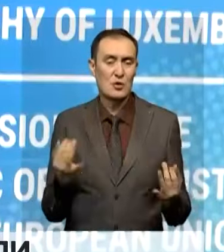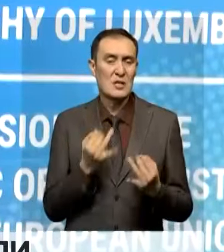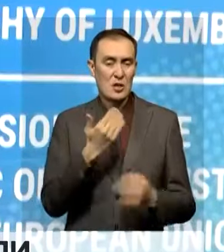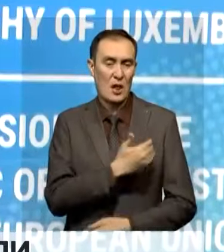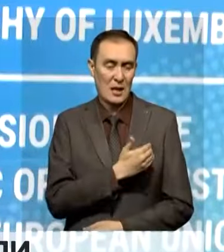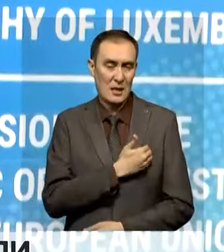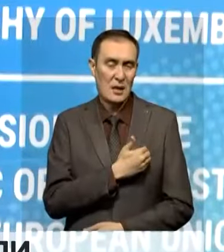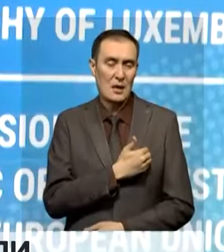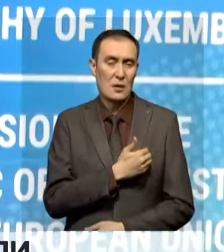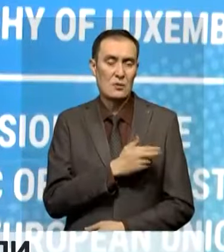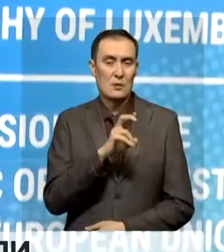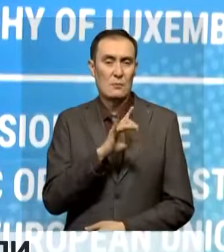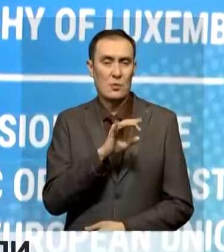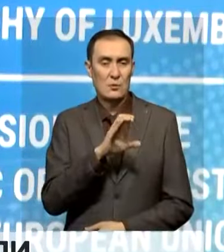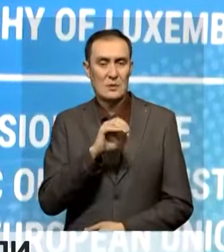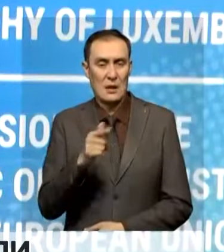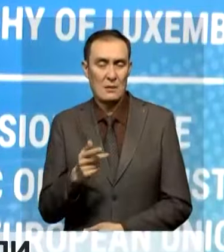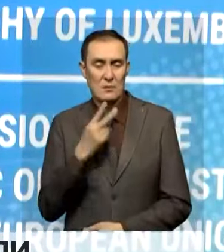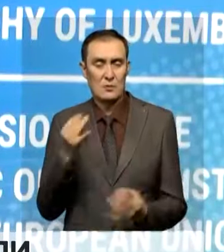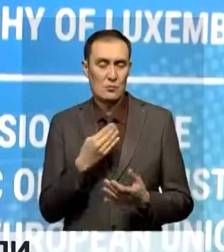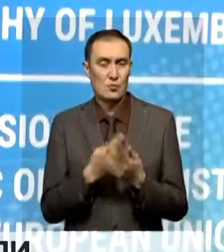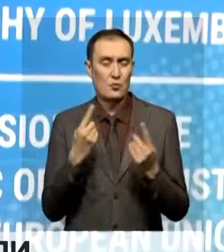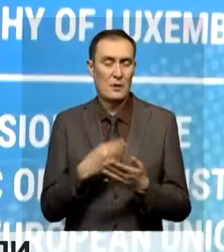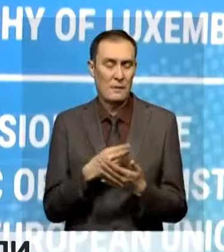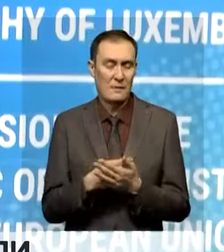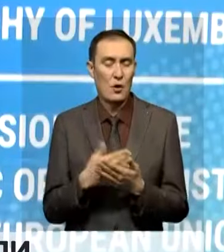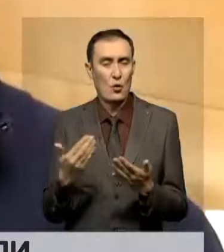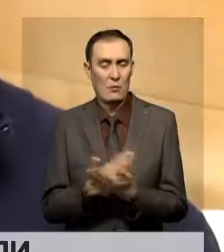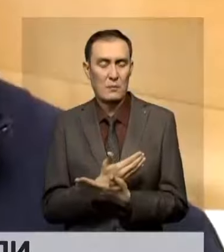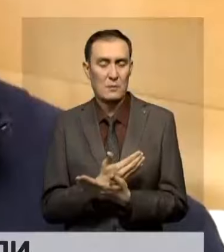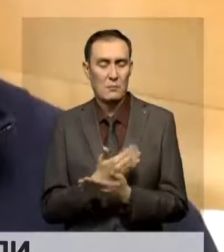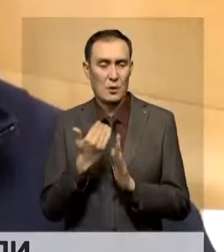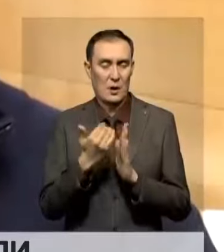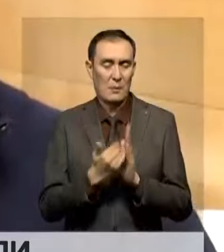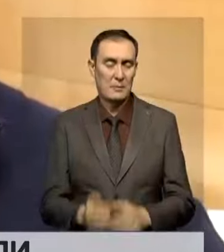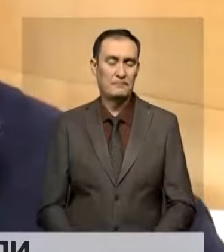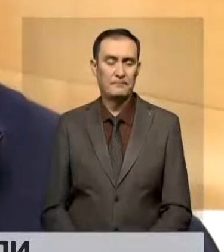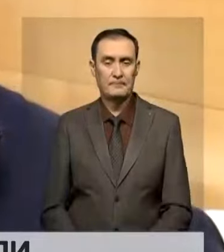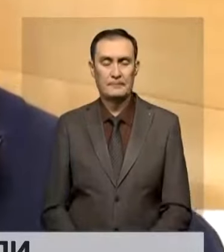Люксембург, хоть и небольшая страна, но с серьезным капиталом и многими инновационными решениями.